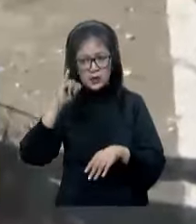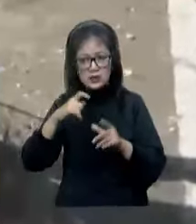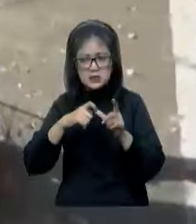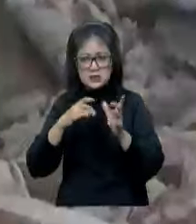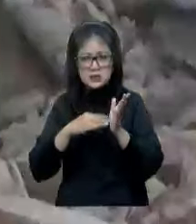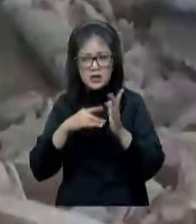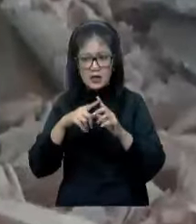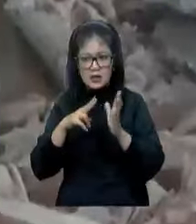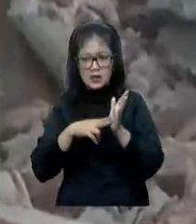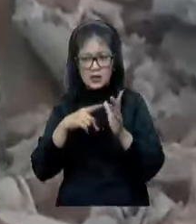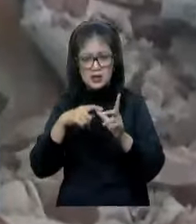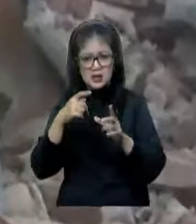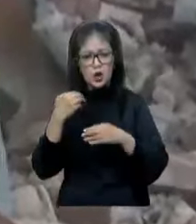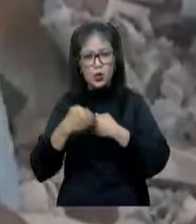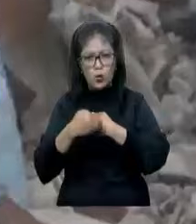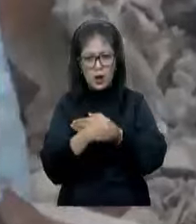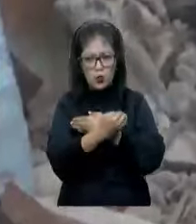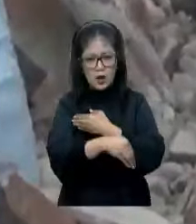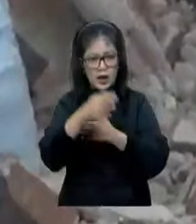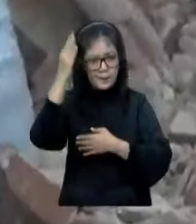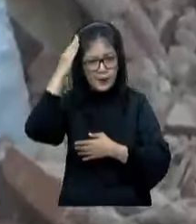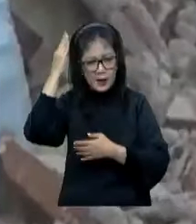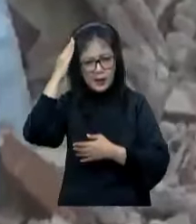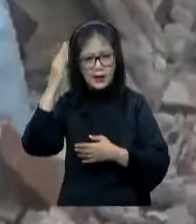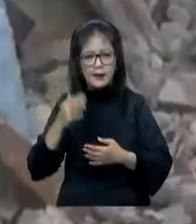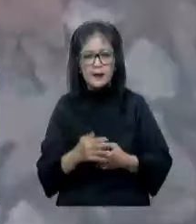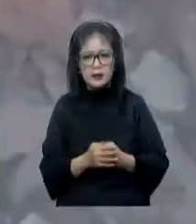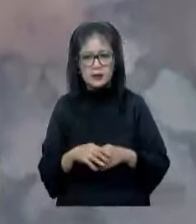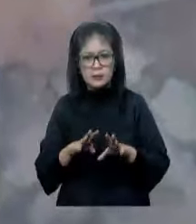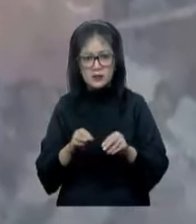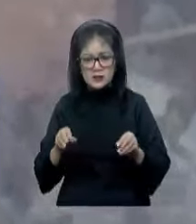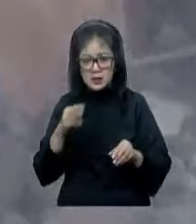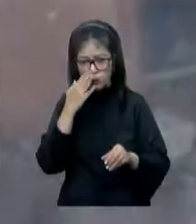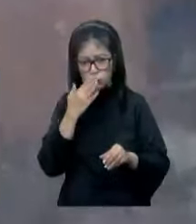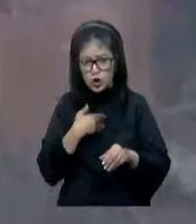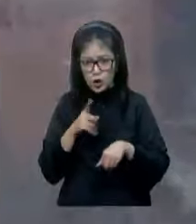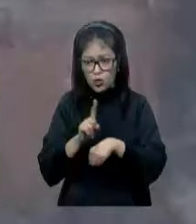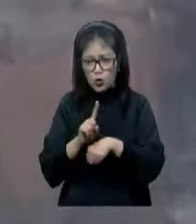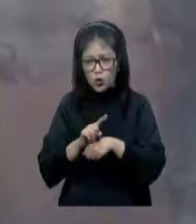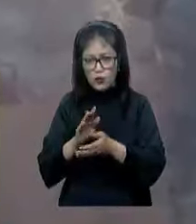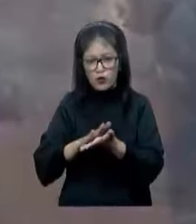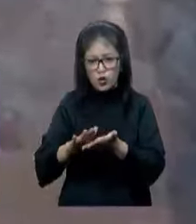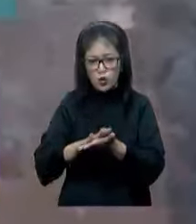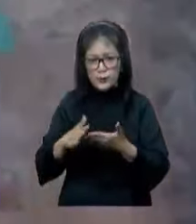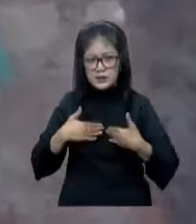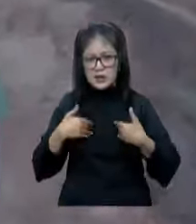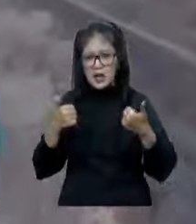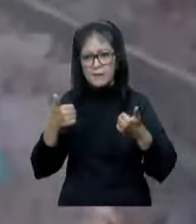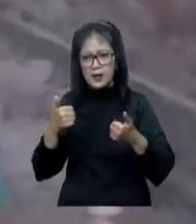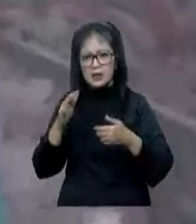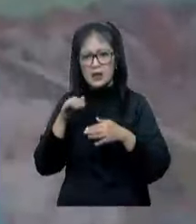tahun, luka-luka di kepala. Sementara pemilik kios fotokopi selamat karena berada di dalam